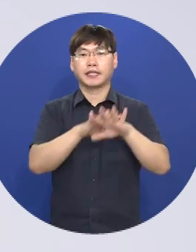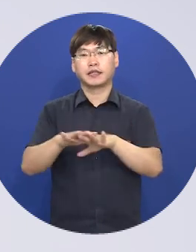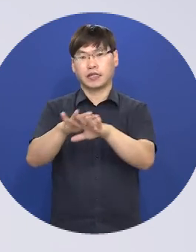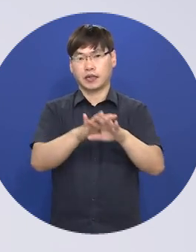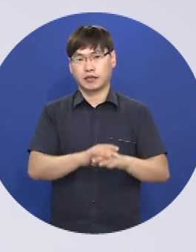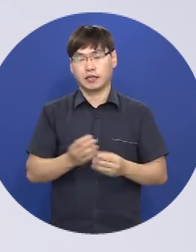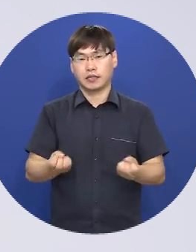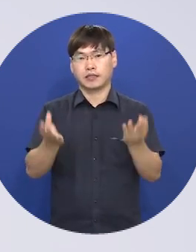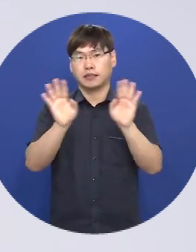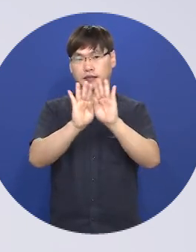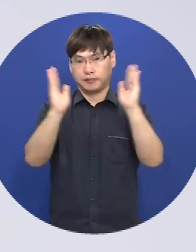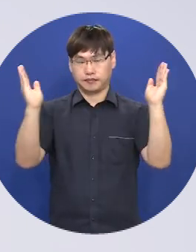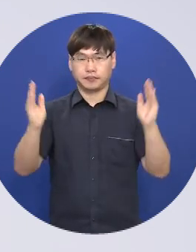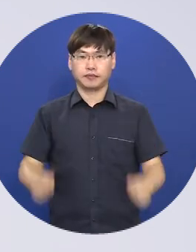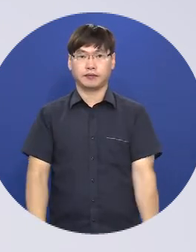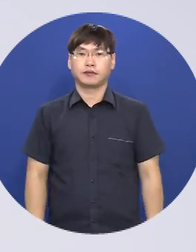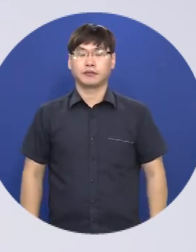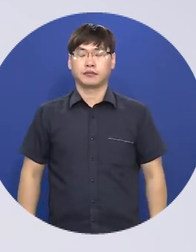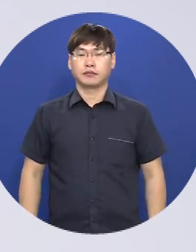행사를 실시했습니다.